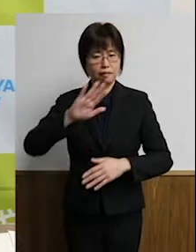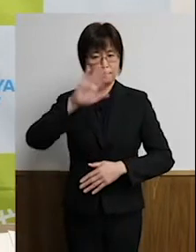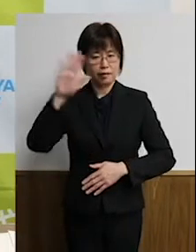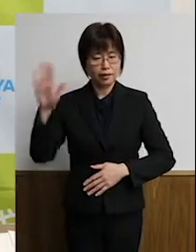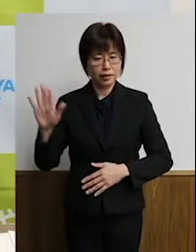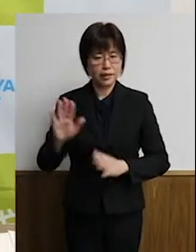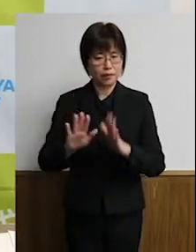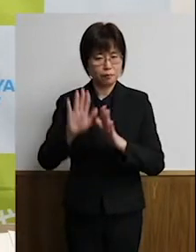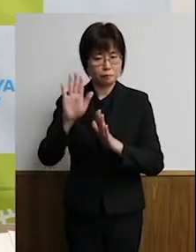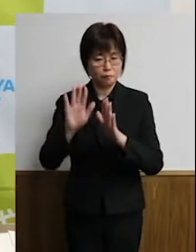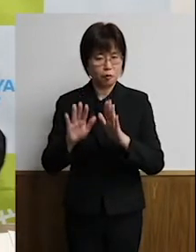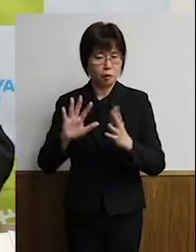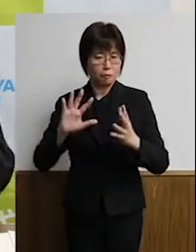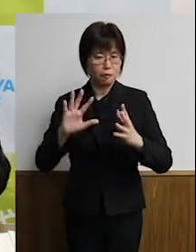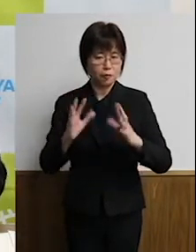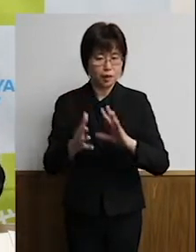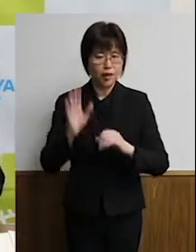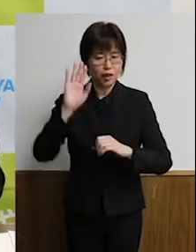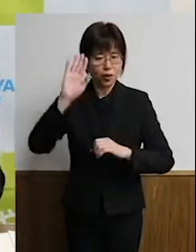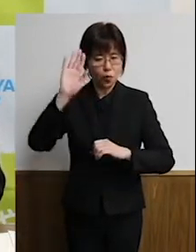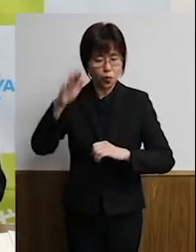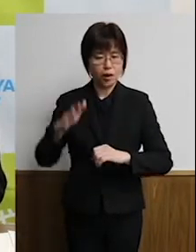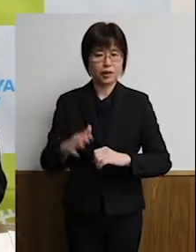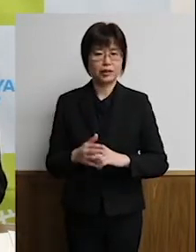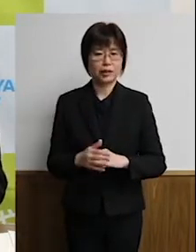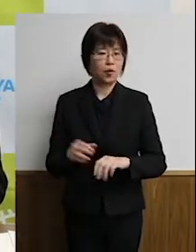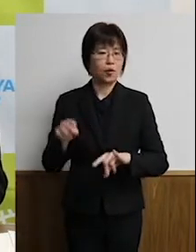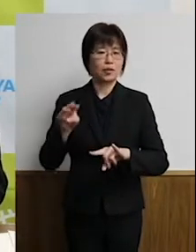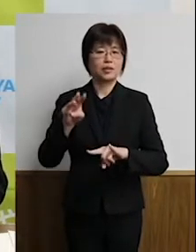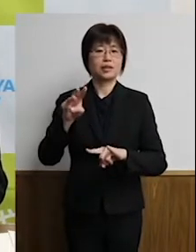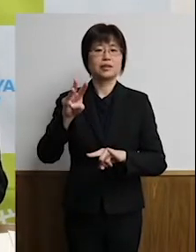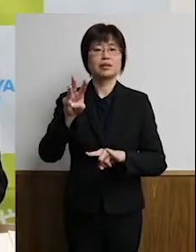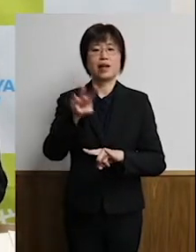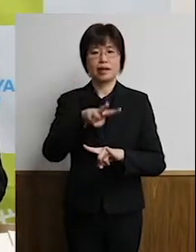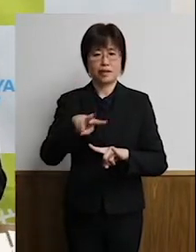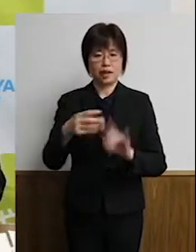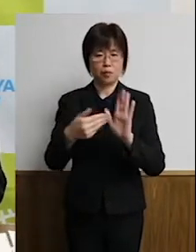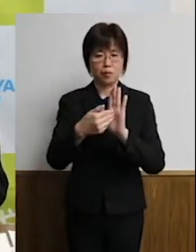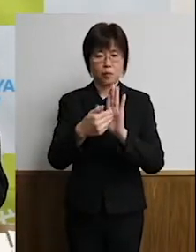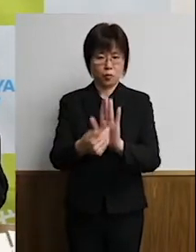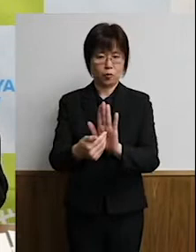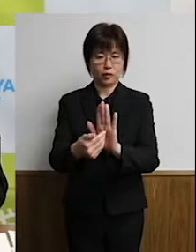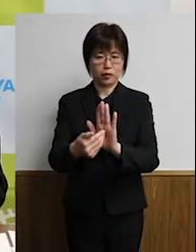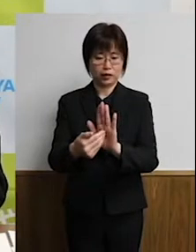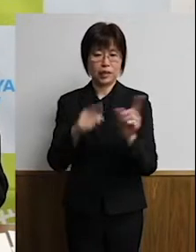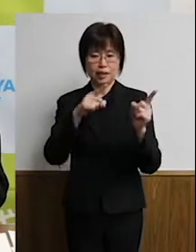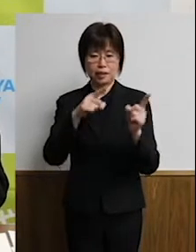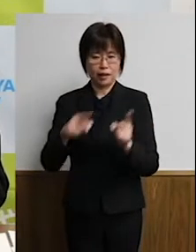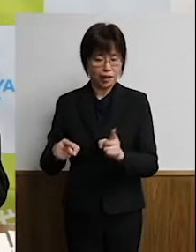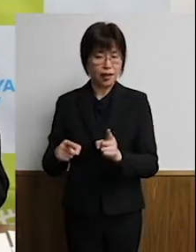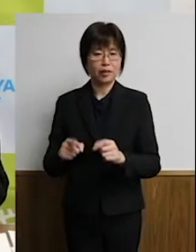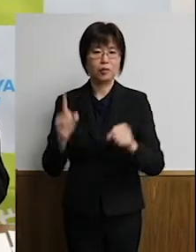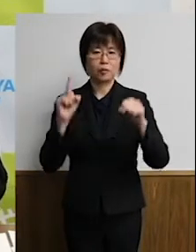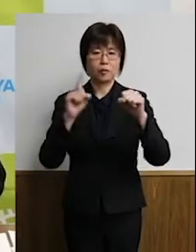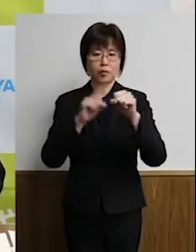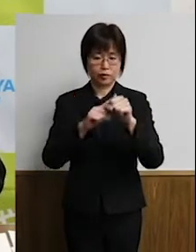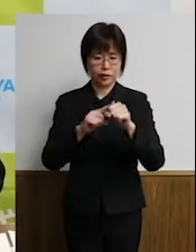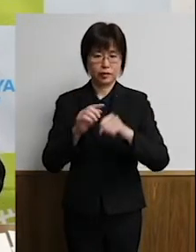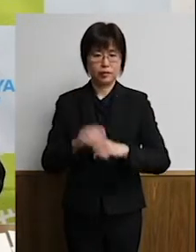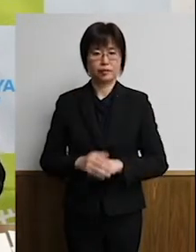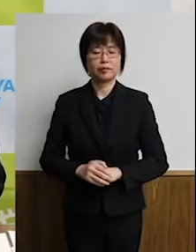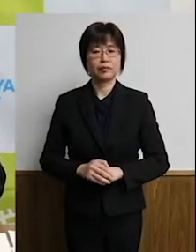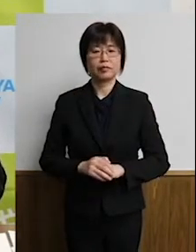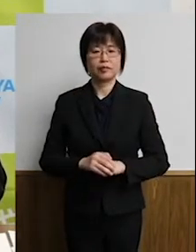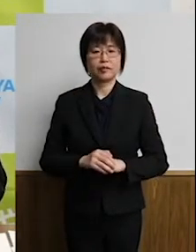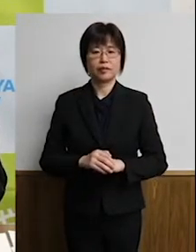変動による影響や将来的に生じる恐れのある影響について回避軽減するための気